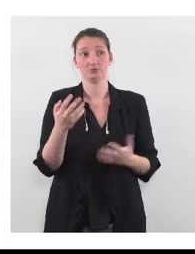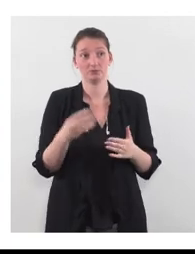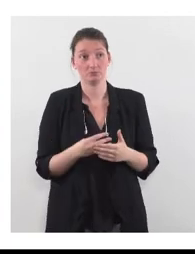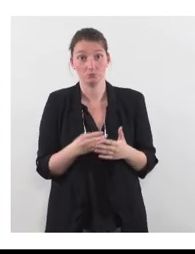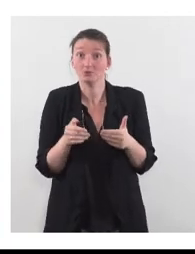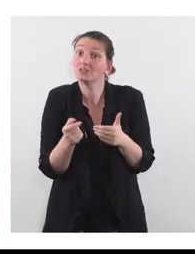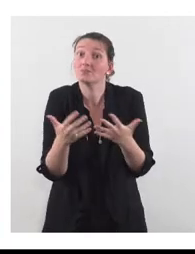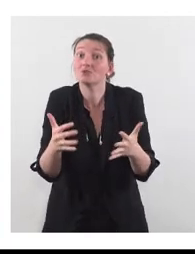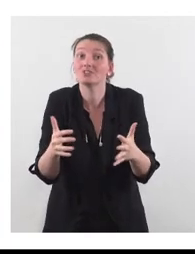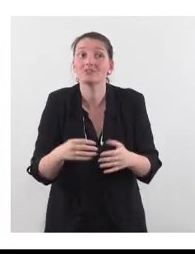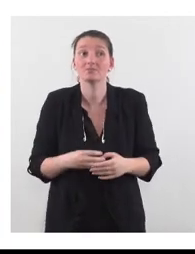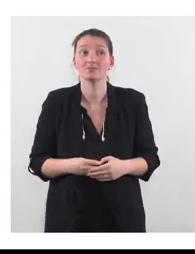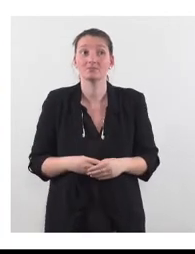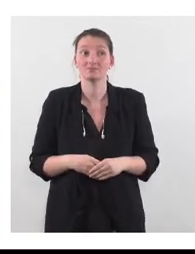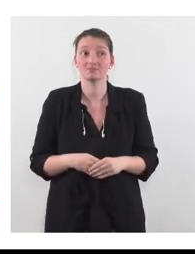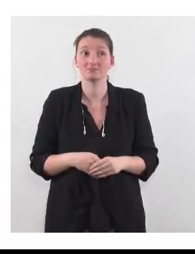Je termine.